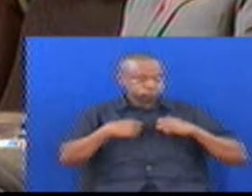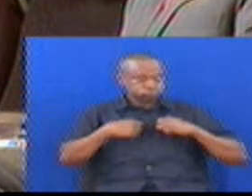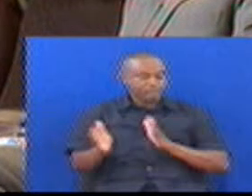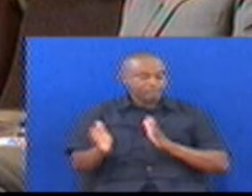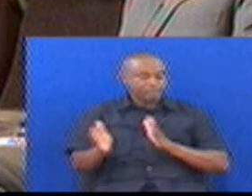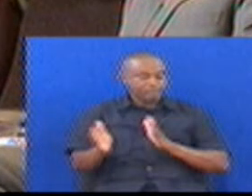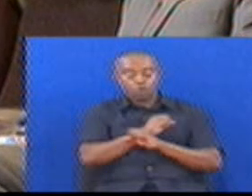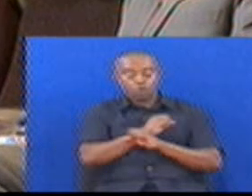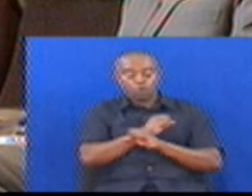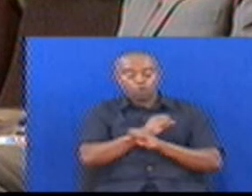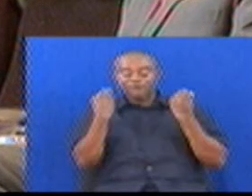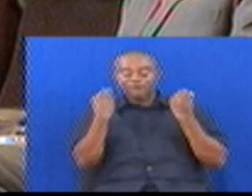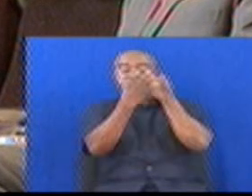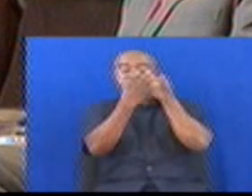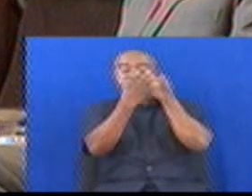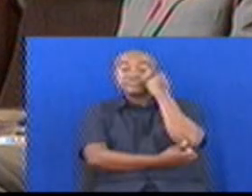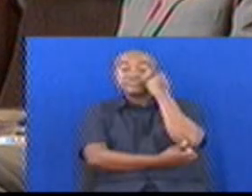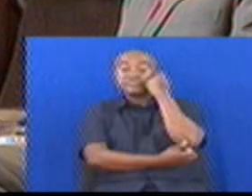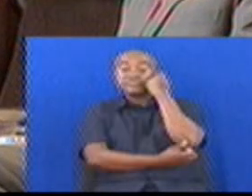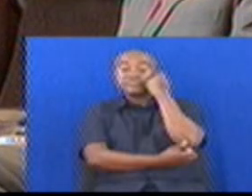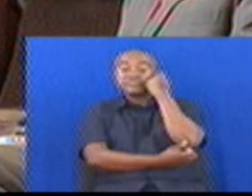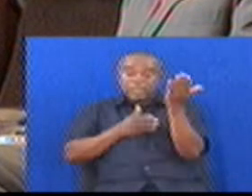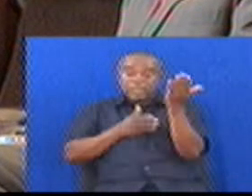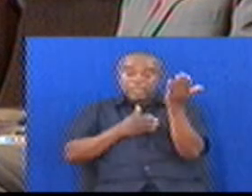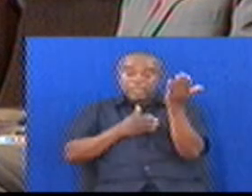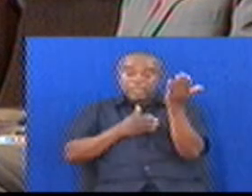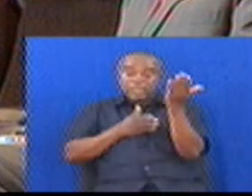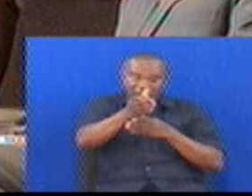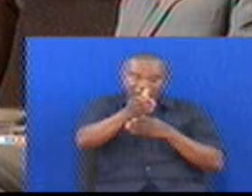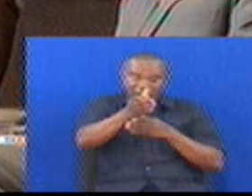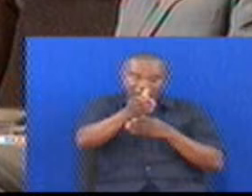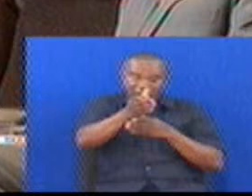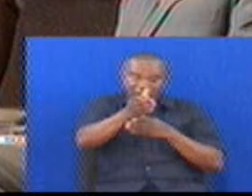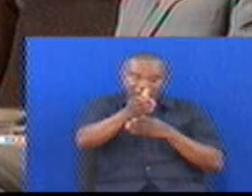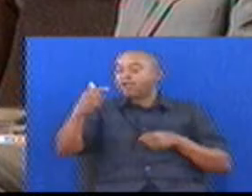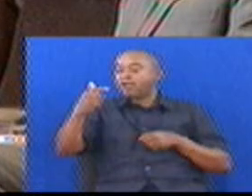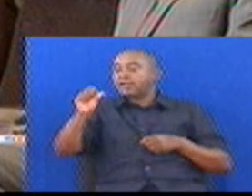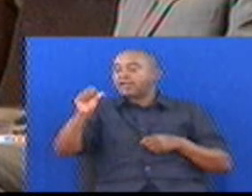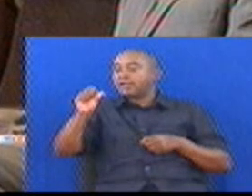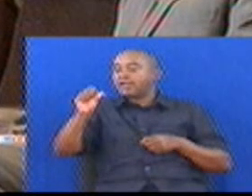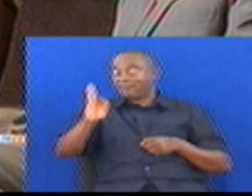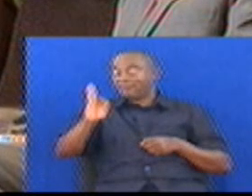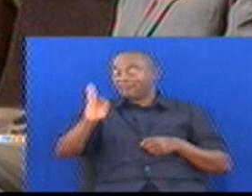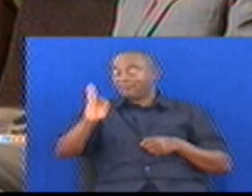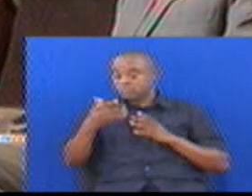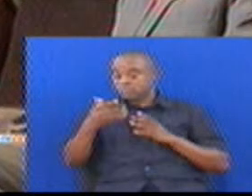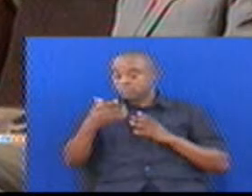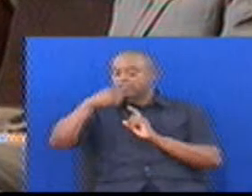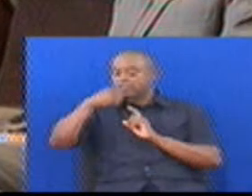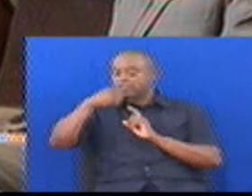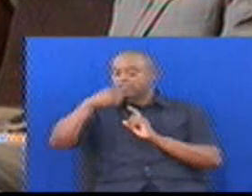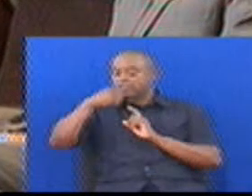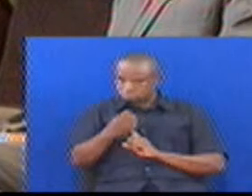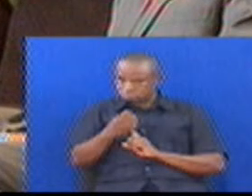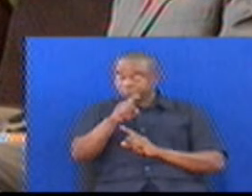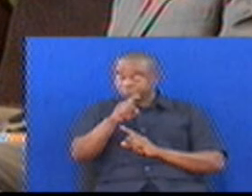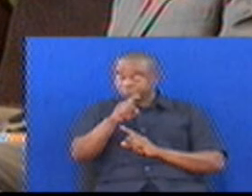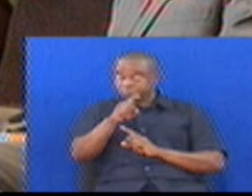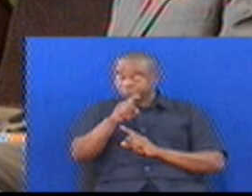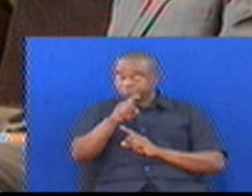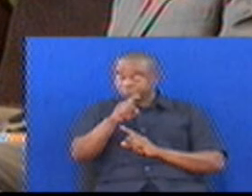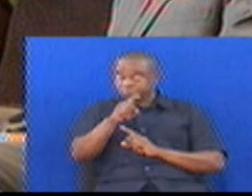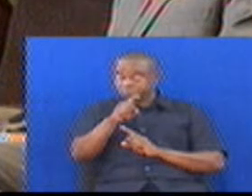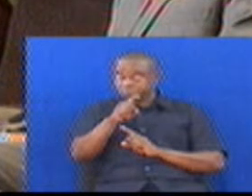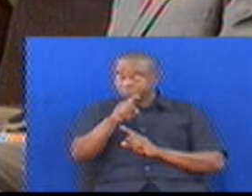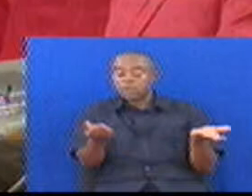maskini kupitia mfuko wa maendeleo ya jamii TASAF ili kuongeza kipato chao na kuwawezesha kupata mahitaji ya